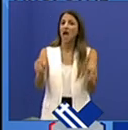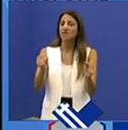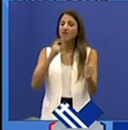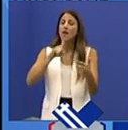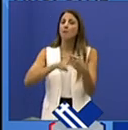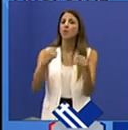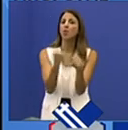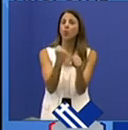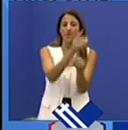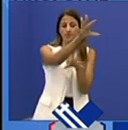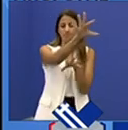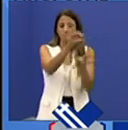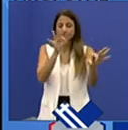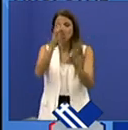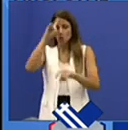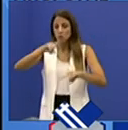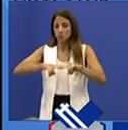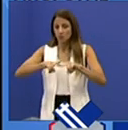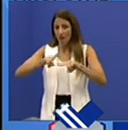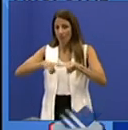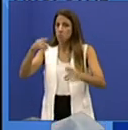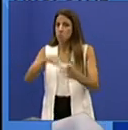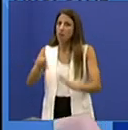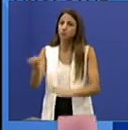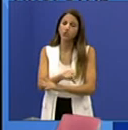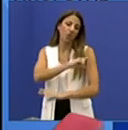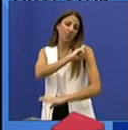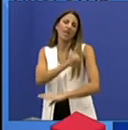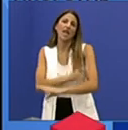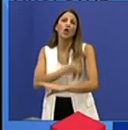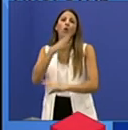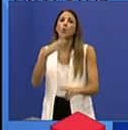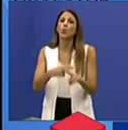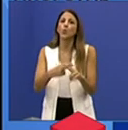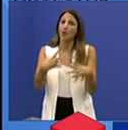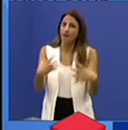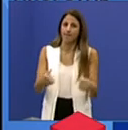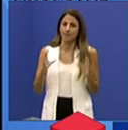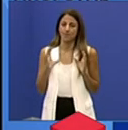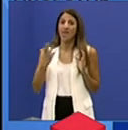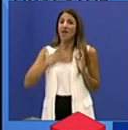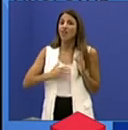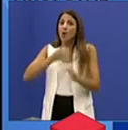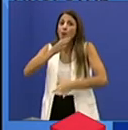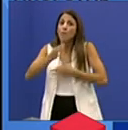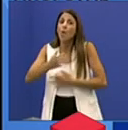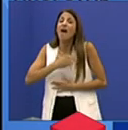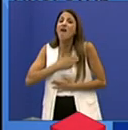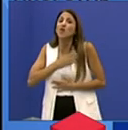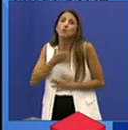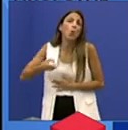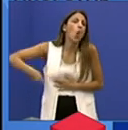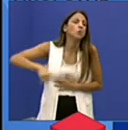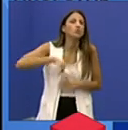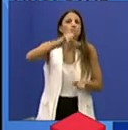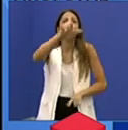για να ξαναγίνει η Ελλάδα δυνατή, όπως μας αξίζει. Θέλω να ευχαριστήσω τους Έλληνες